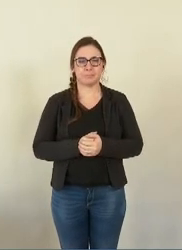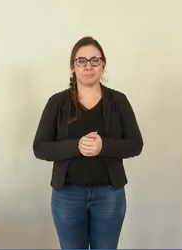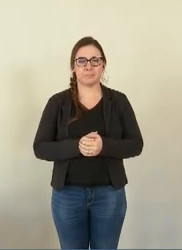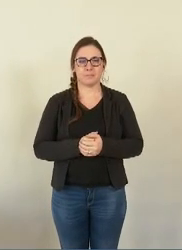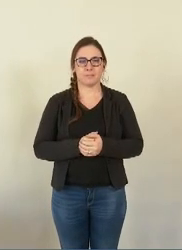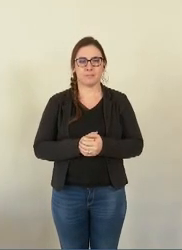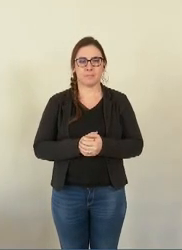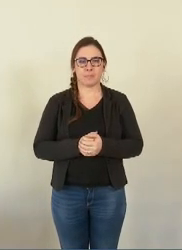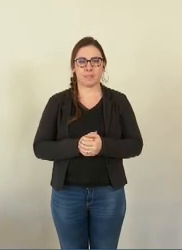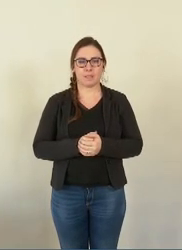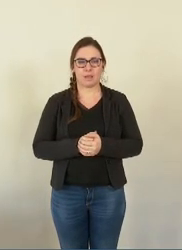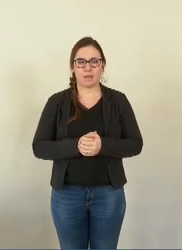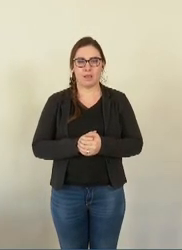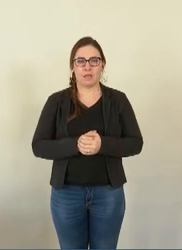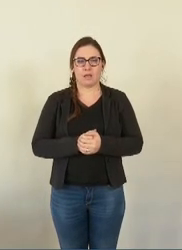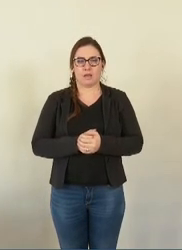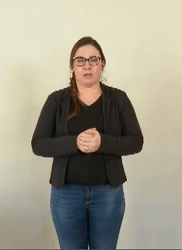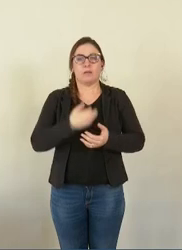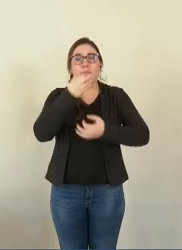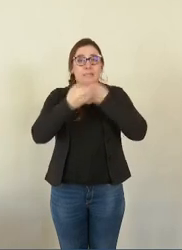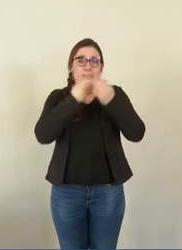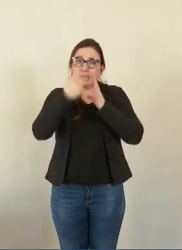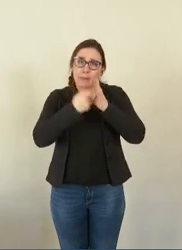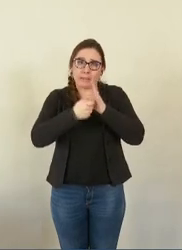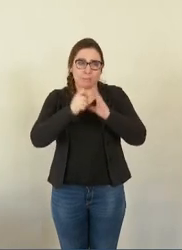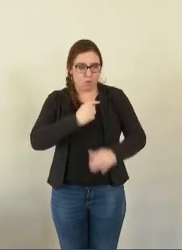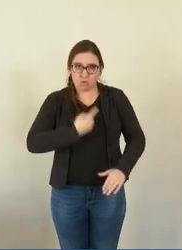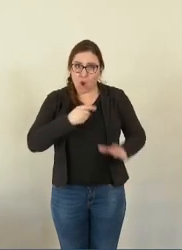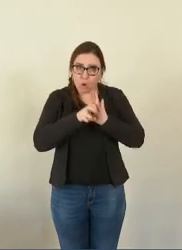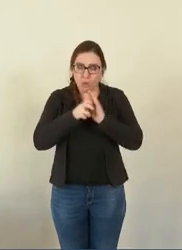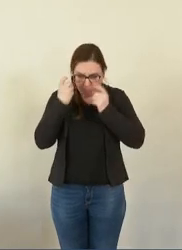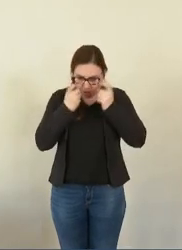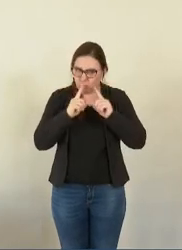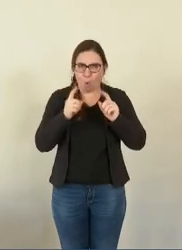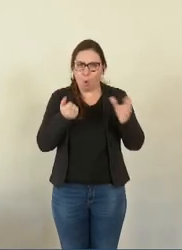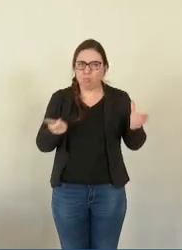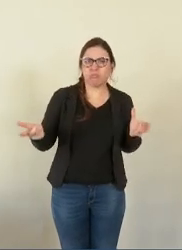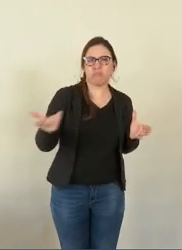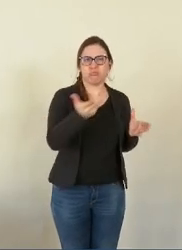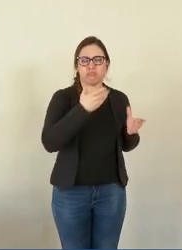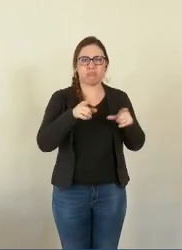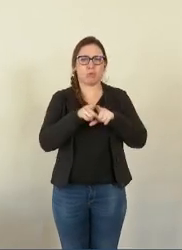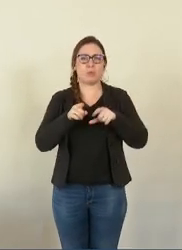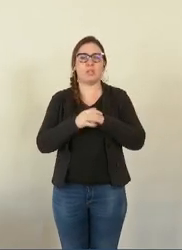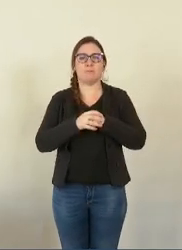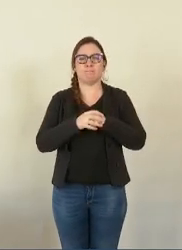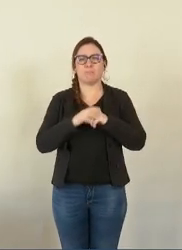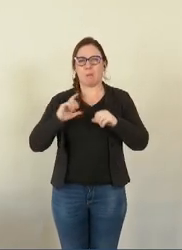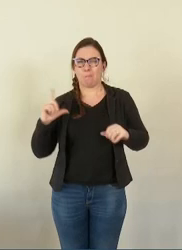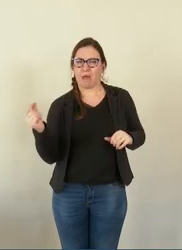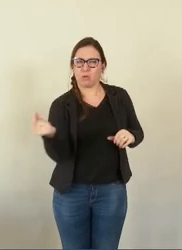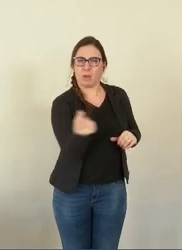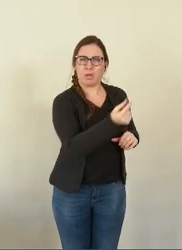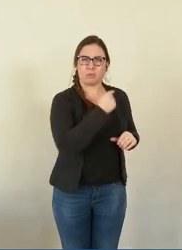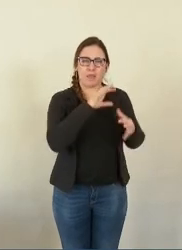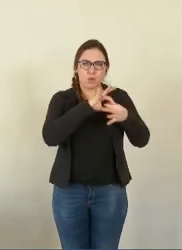l'alimentation la on l'a dit la ville de grenom n'est pas seule à réfléchir à une telle initiative locale il y a ici tout un écosystème d'acteurs locaux qui agit dans les